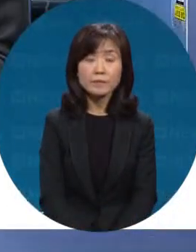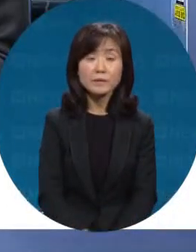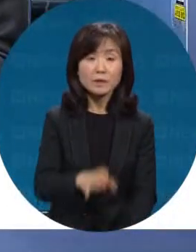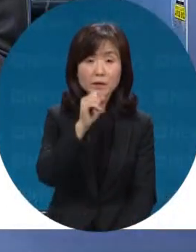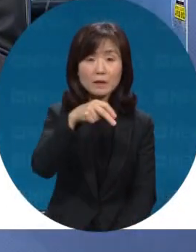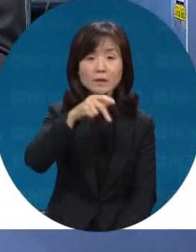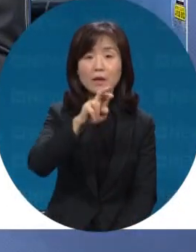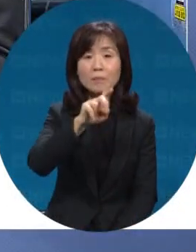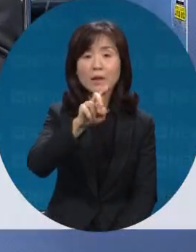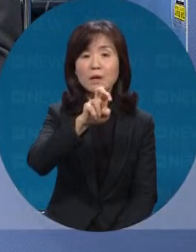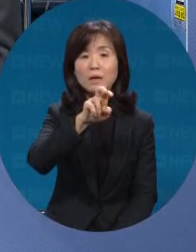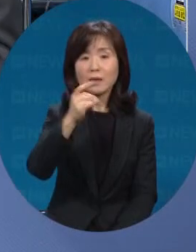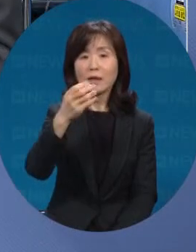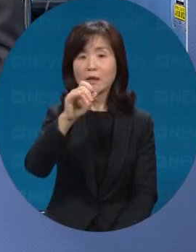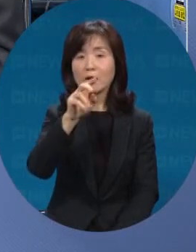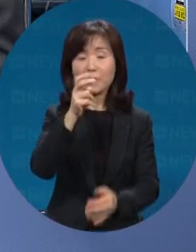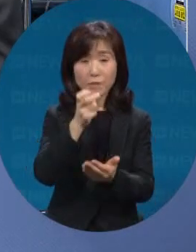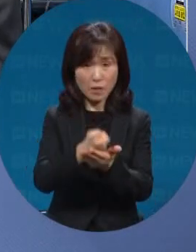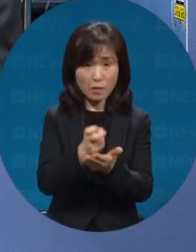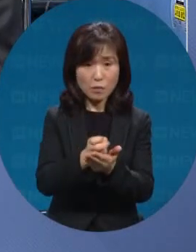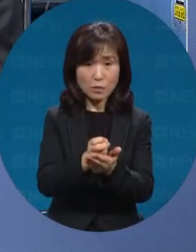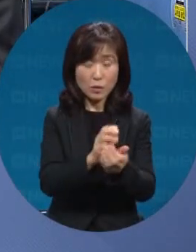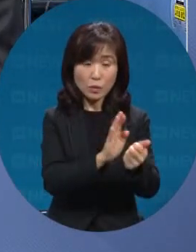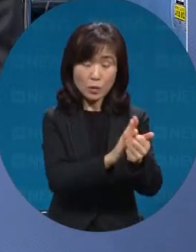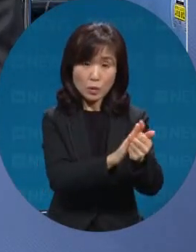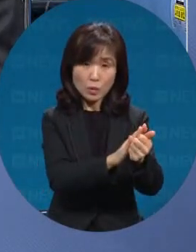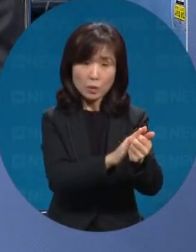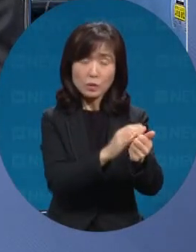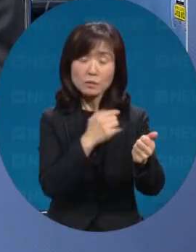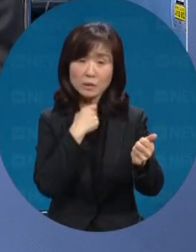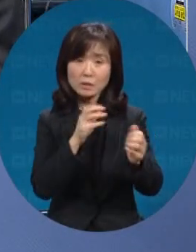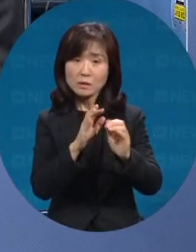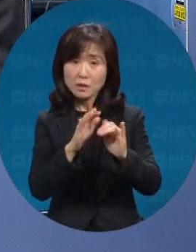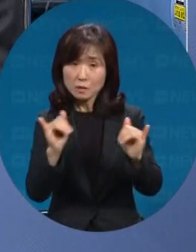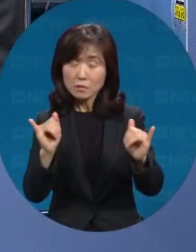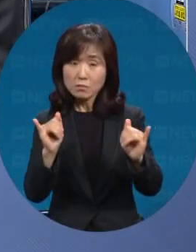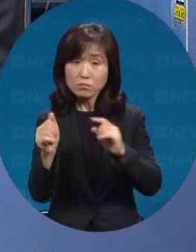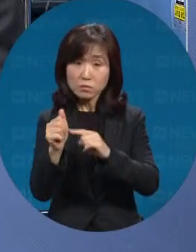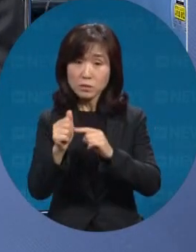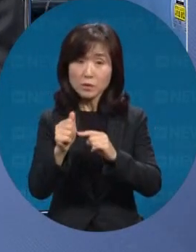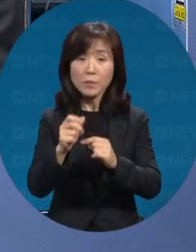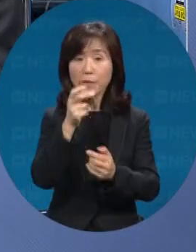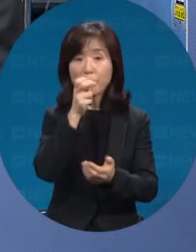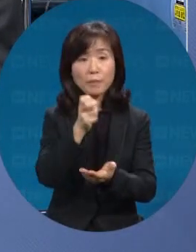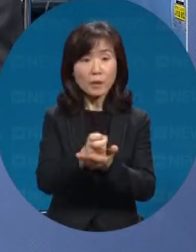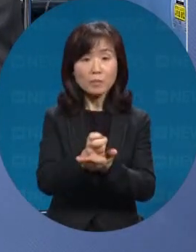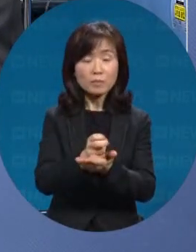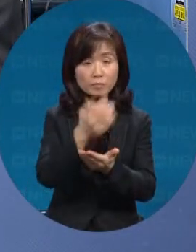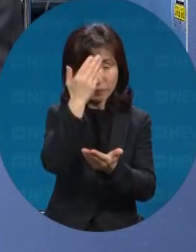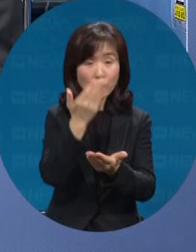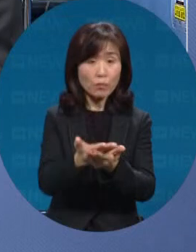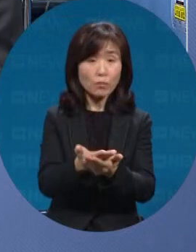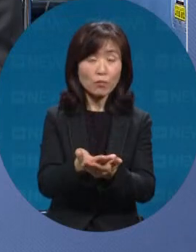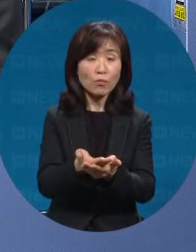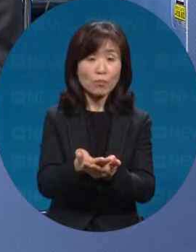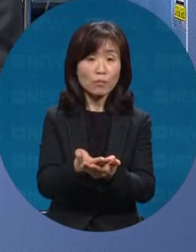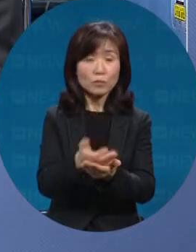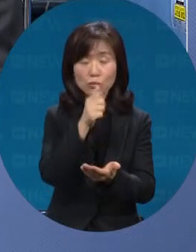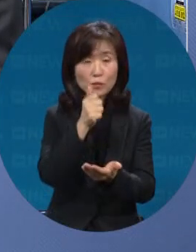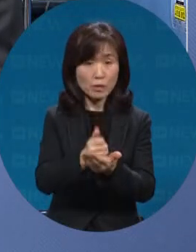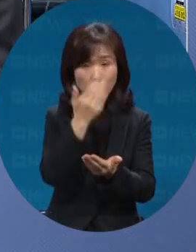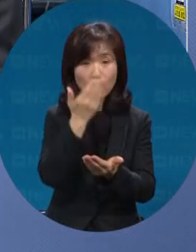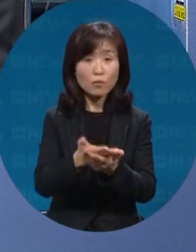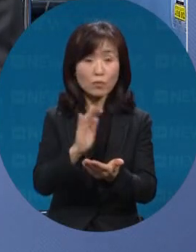선한 사마리아법, 도우려는 사람에게는 법적으로 면책이 된다. 그렇기 때문에 일단 심정지